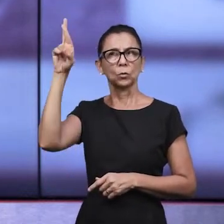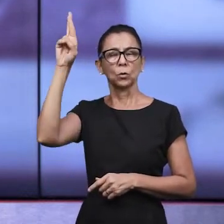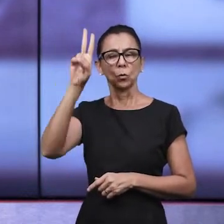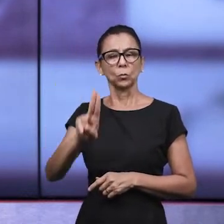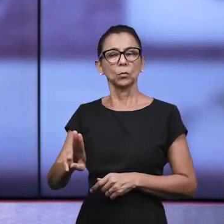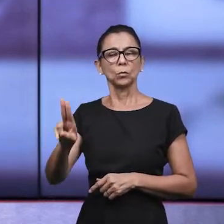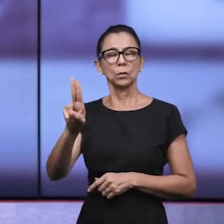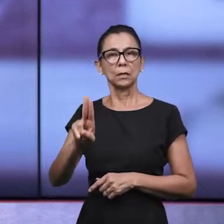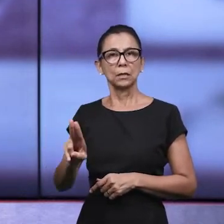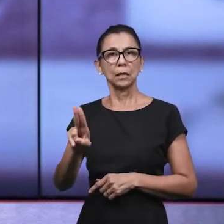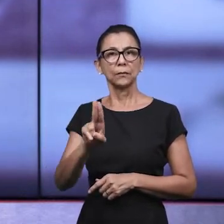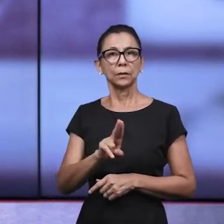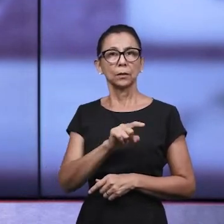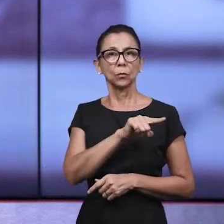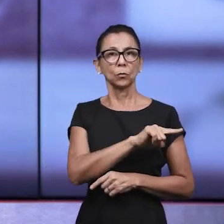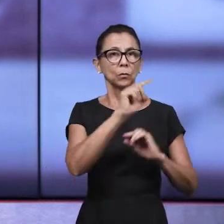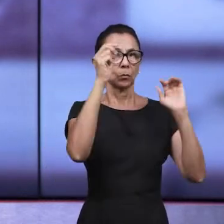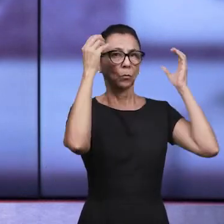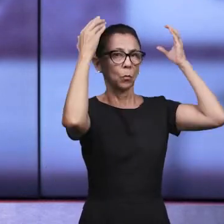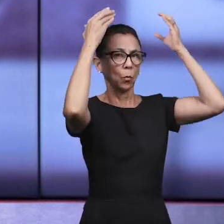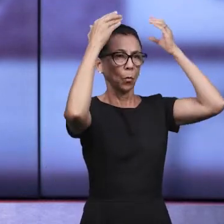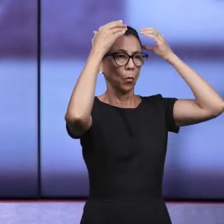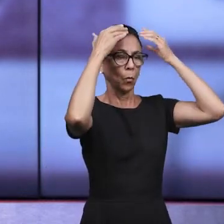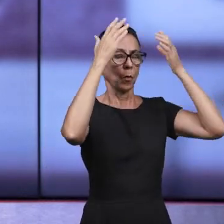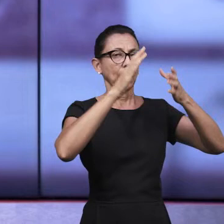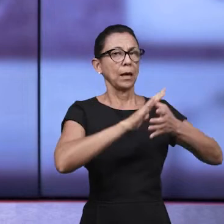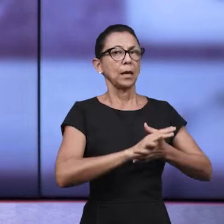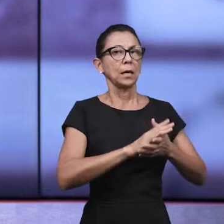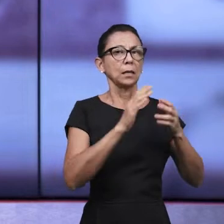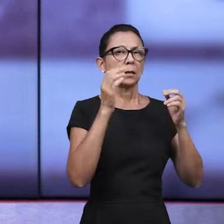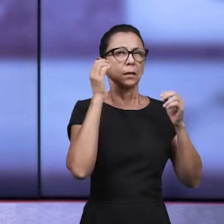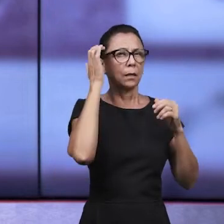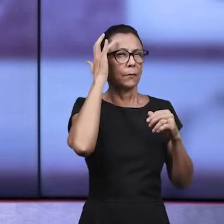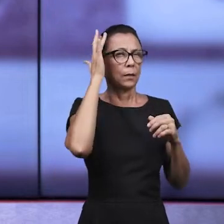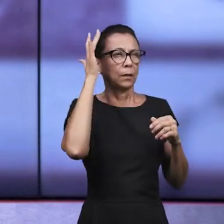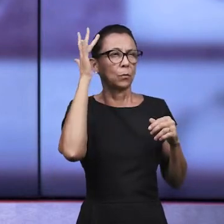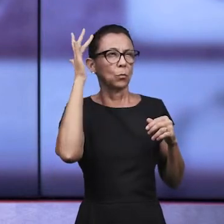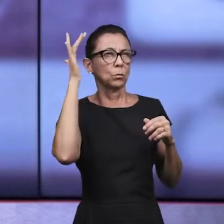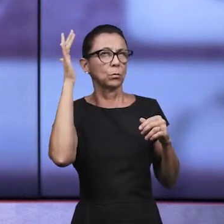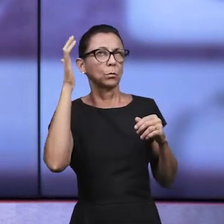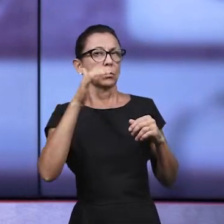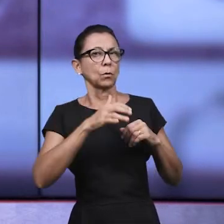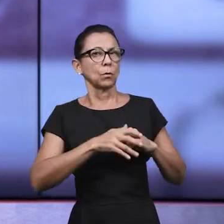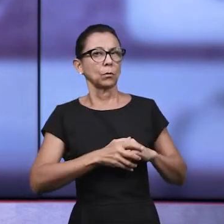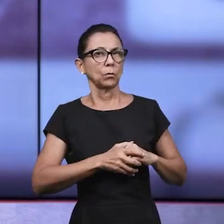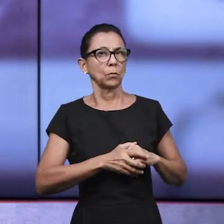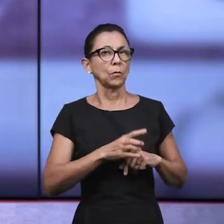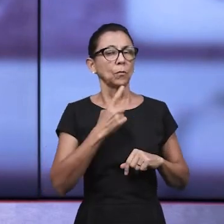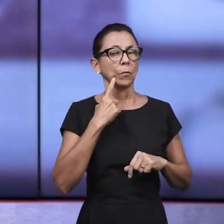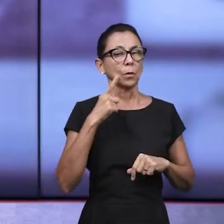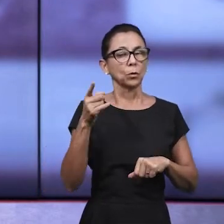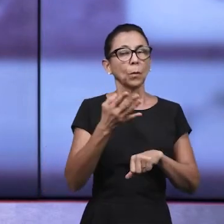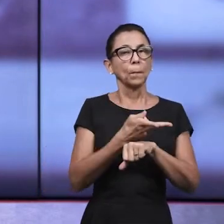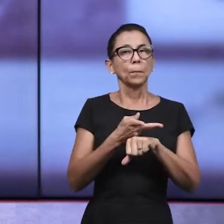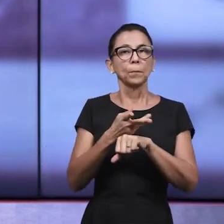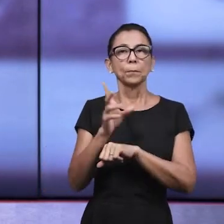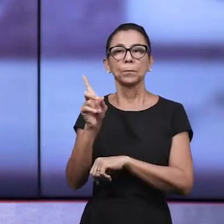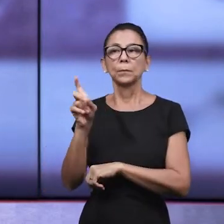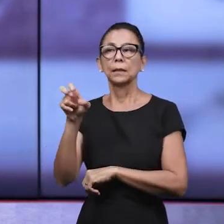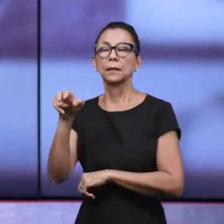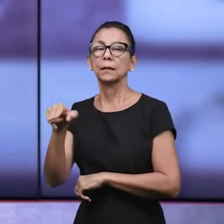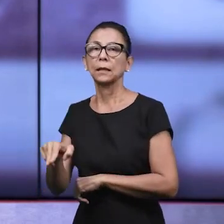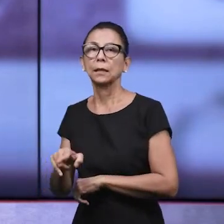Babylone, mais les trois qui avaient la même connaissance et expérience avec Dieu d'Israël, qui est notre